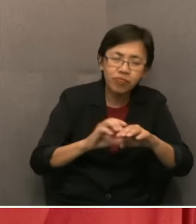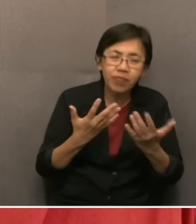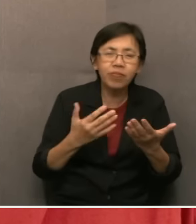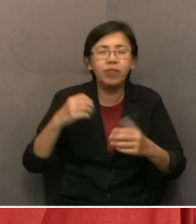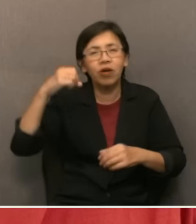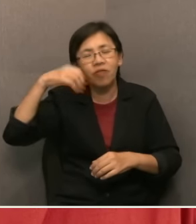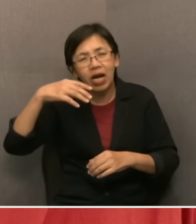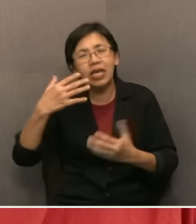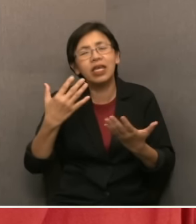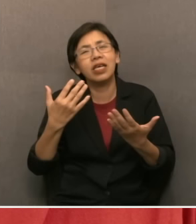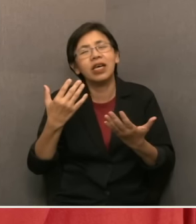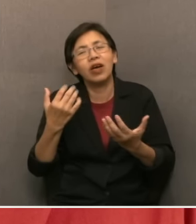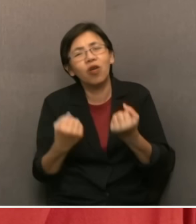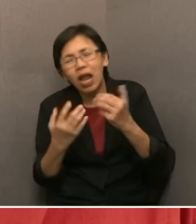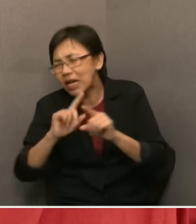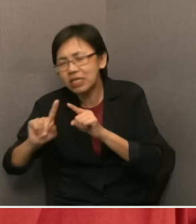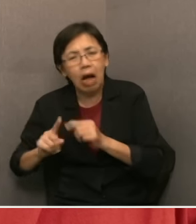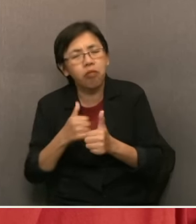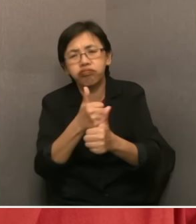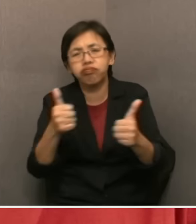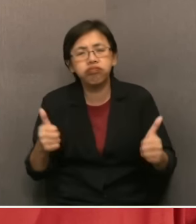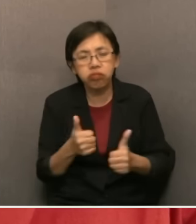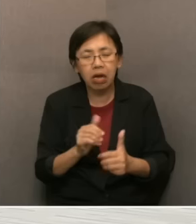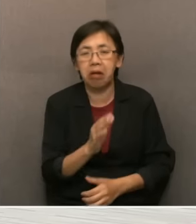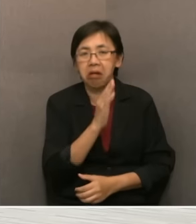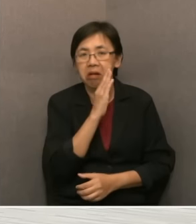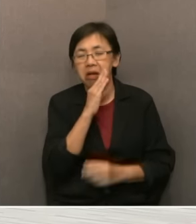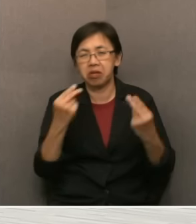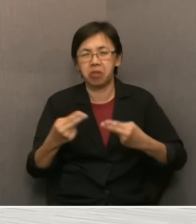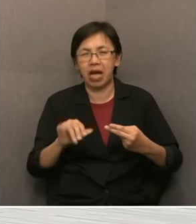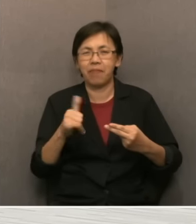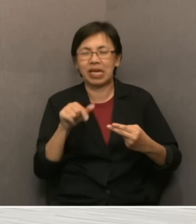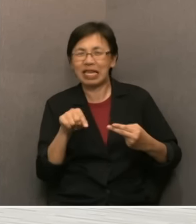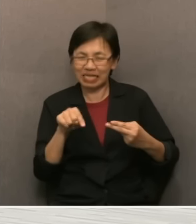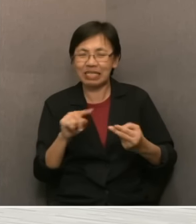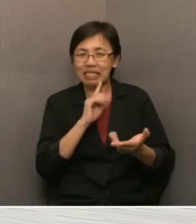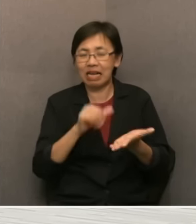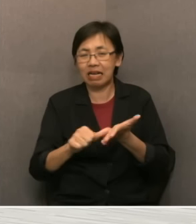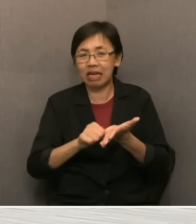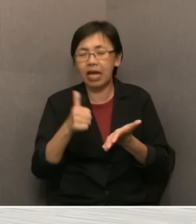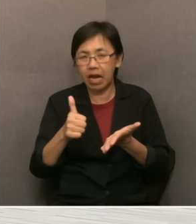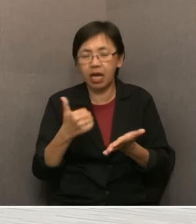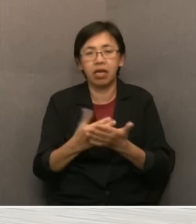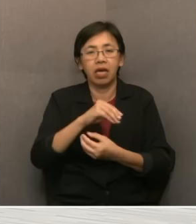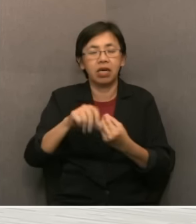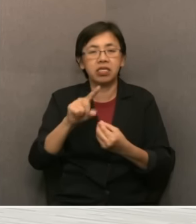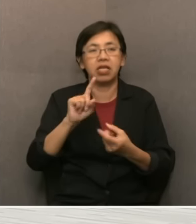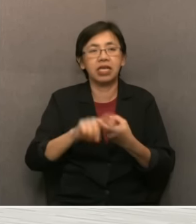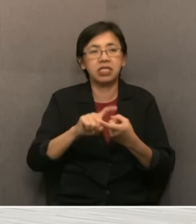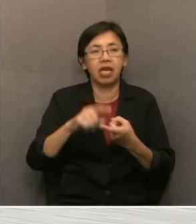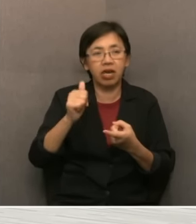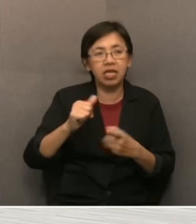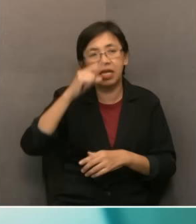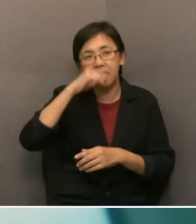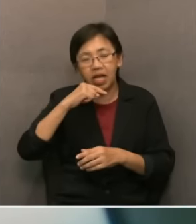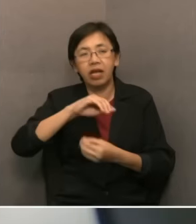ว่าตัดปัญหาอุปสรรคในเรื่องของความไม่แน่นอนของสงครามตรงนี้ไปได้เนี่ยค่ะมันก็น่าจะส่งผลต่อเศรษฐกิจของรัสเซียด้วยแล้วก็ของไทยด้วย